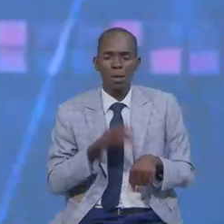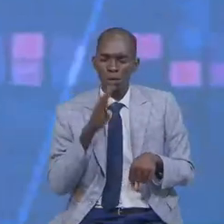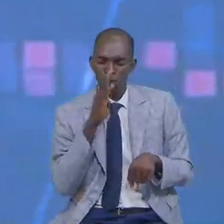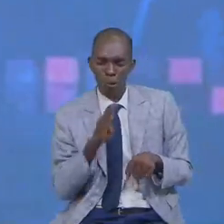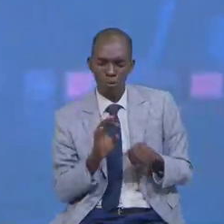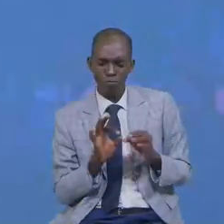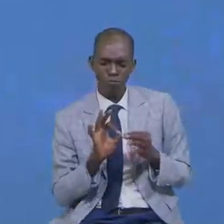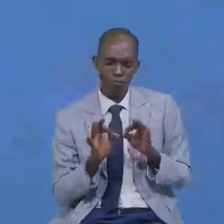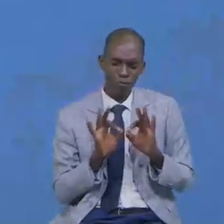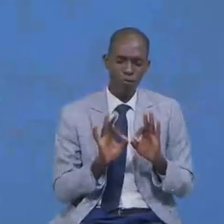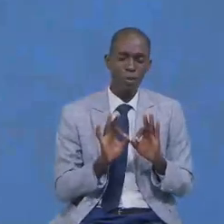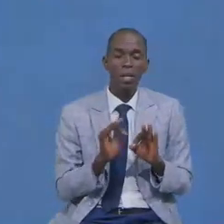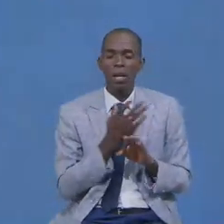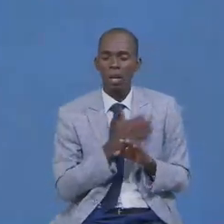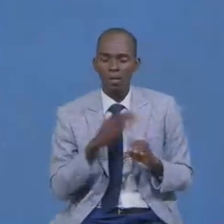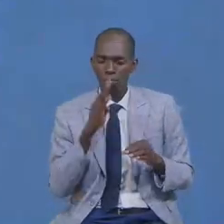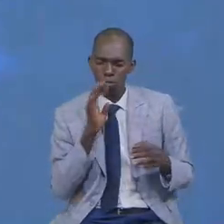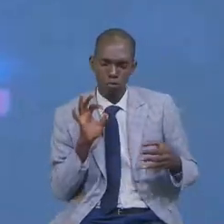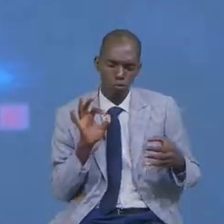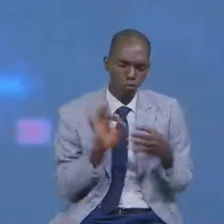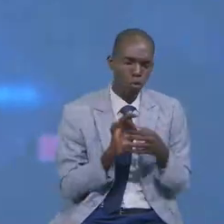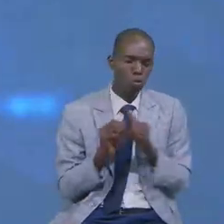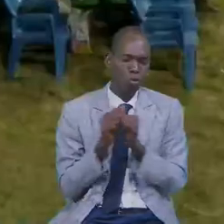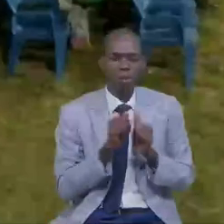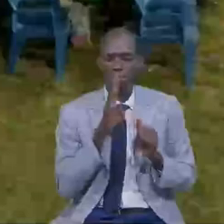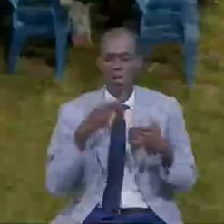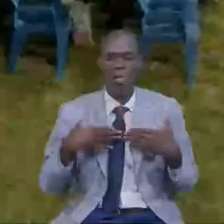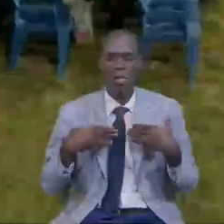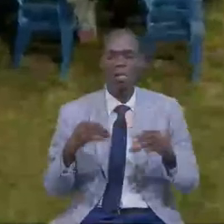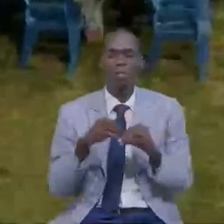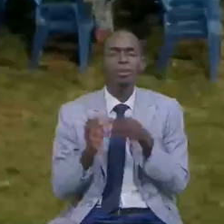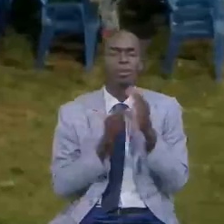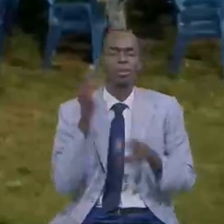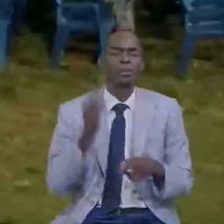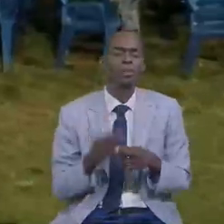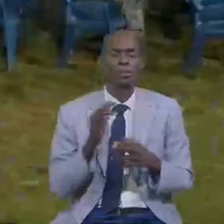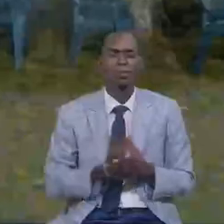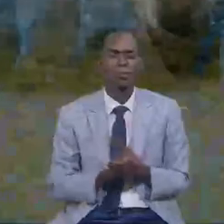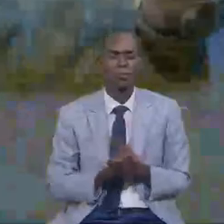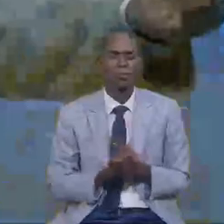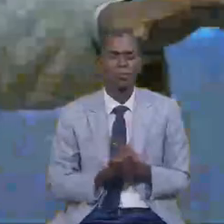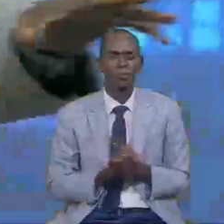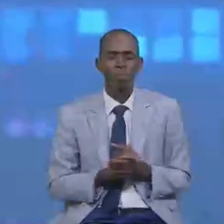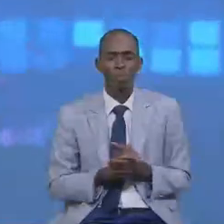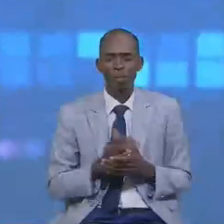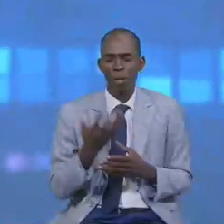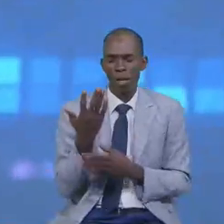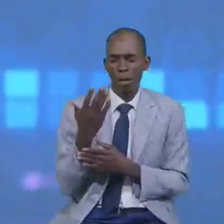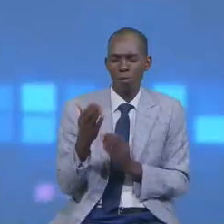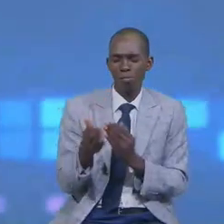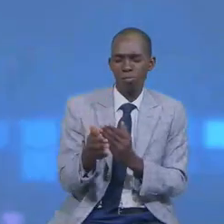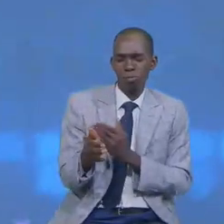soudés, soyez guéris au nom de Jésus. Les mains courtes,